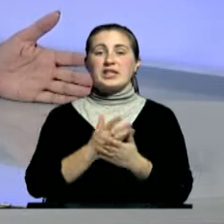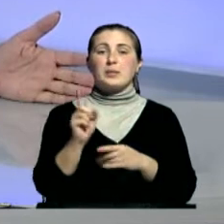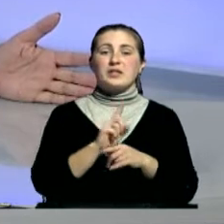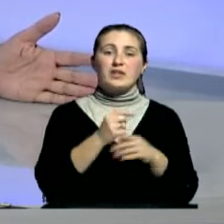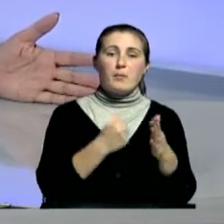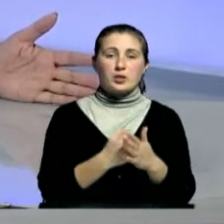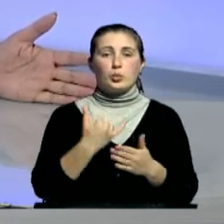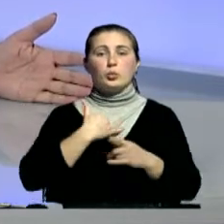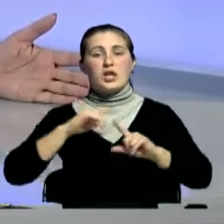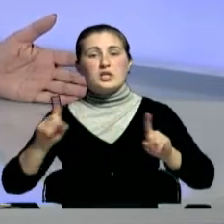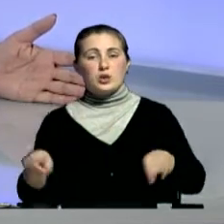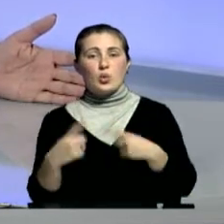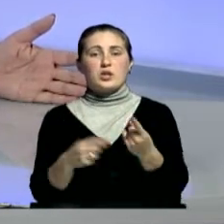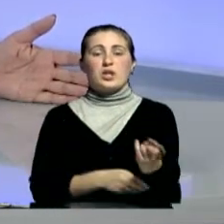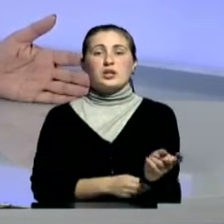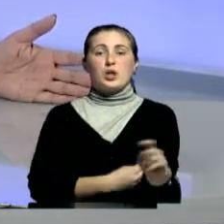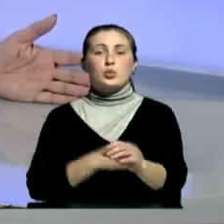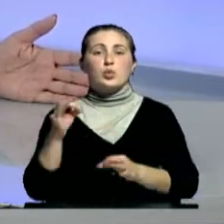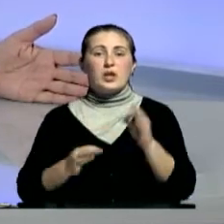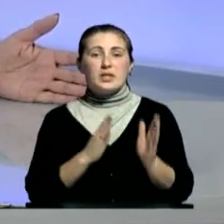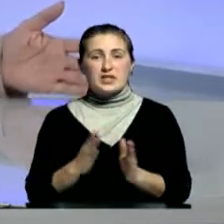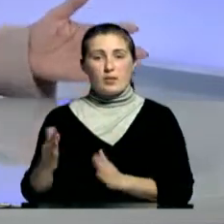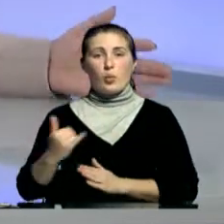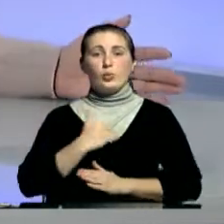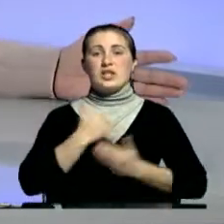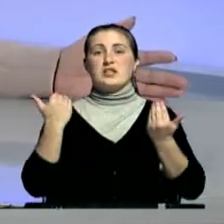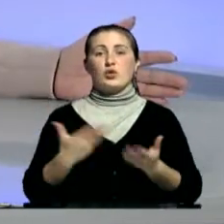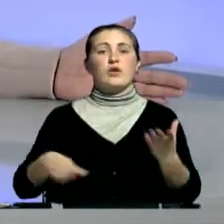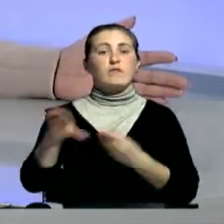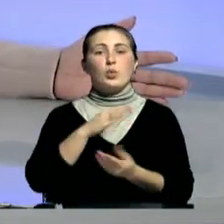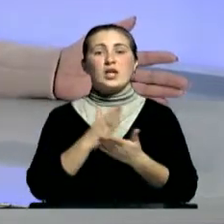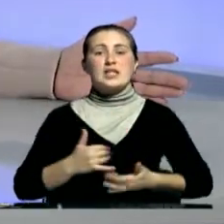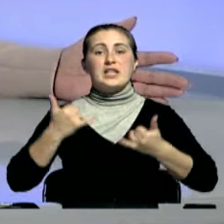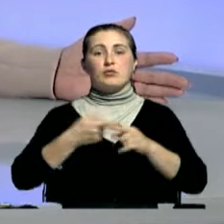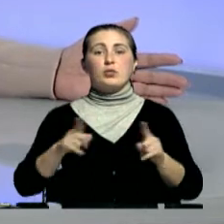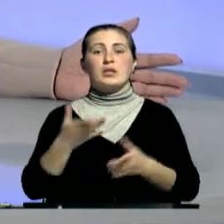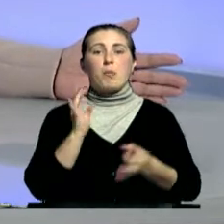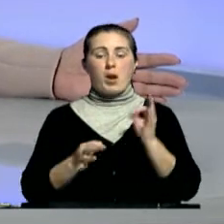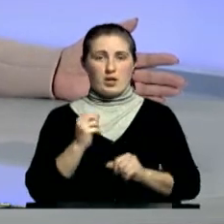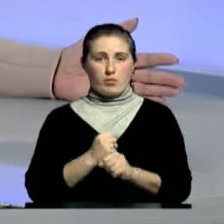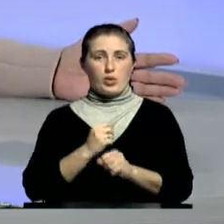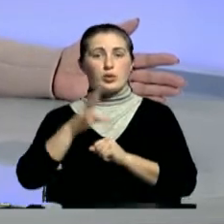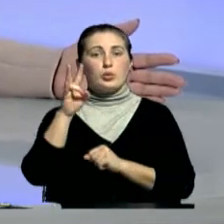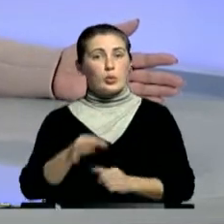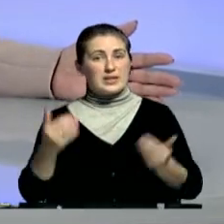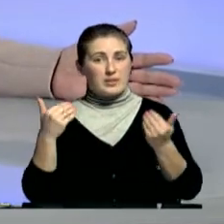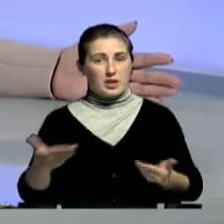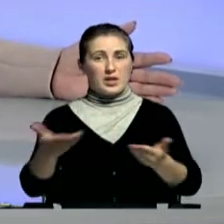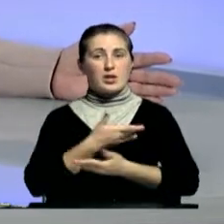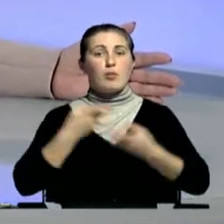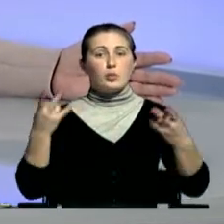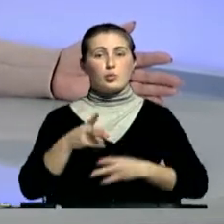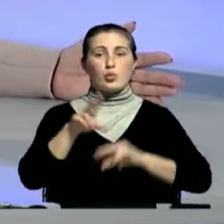база, у нас создана судебная система. У нас сегодня все есть для того, чтобы нормально работать. Но теперь нам нужно,